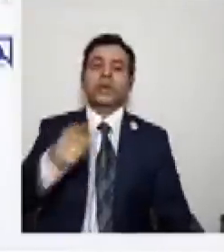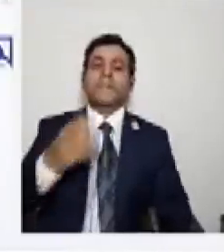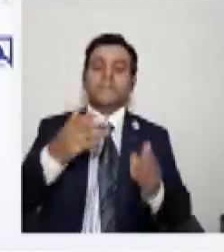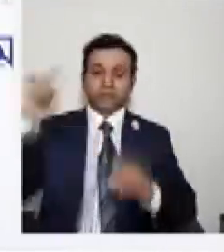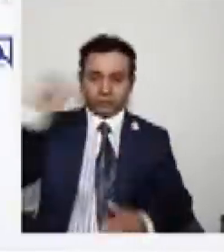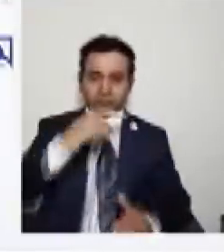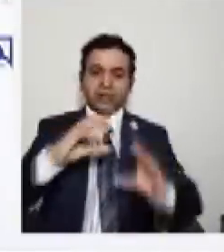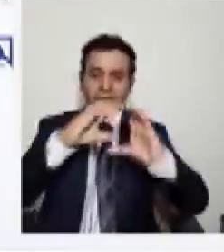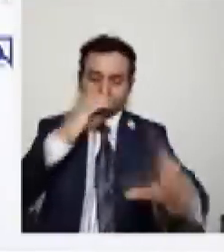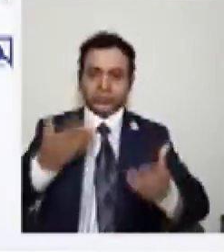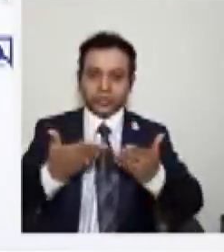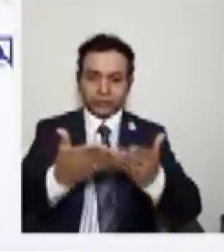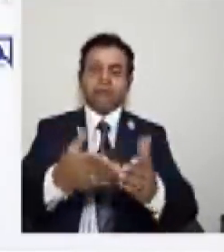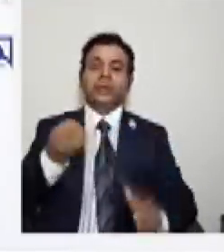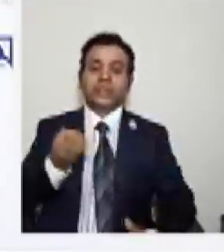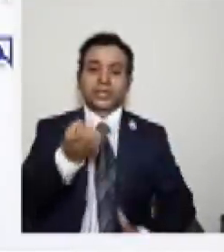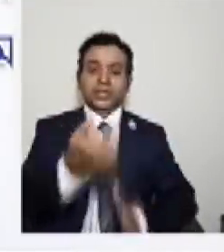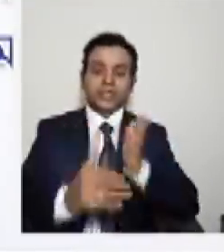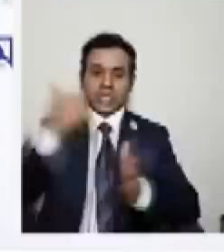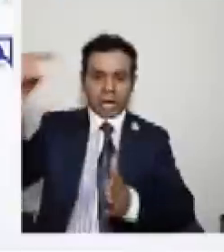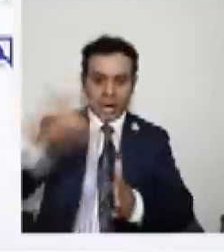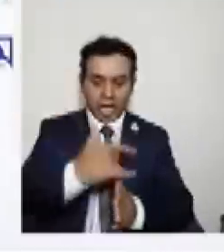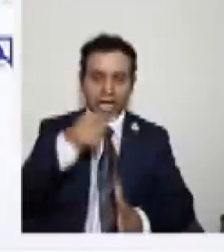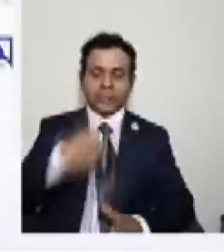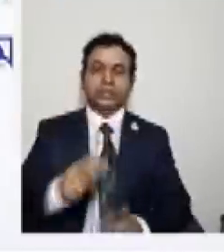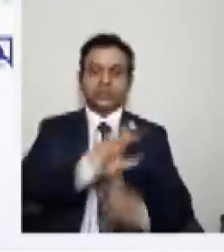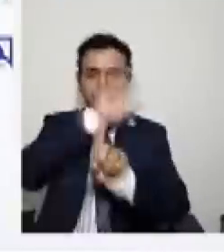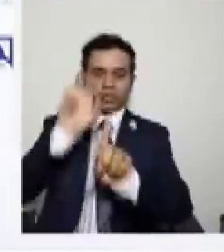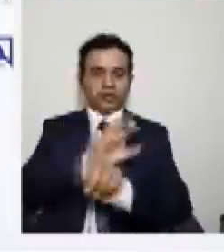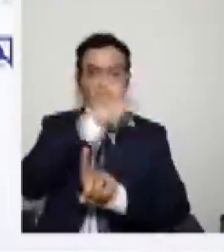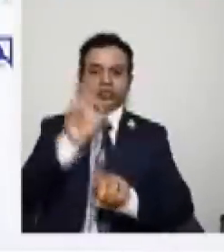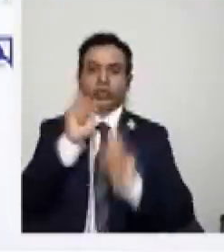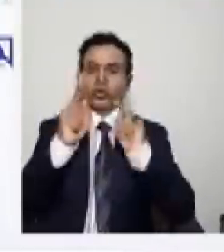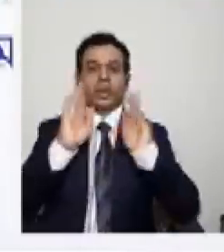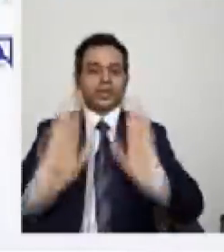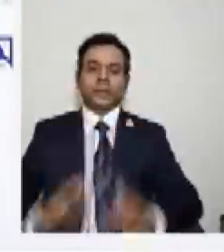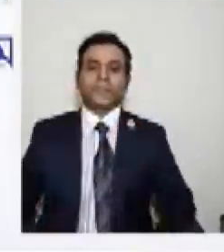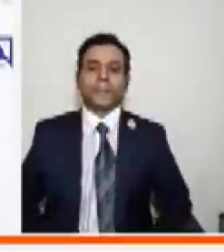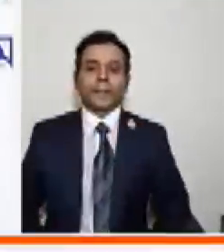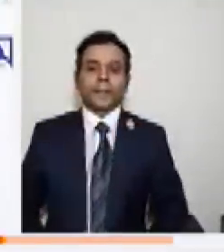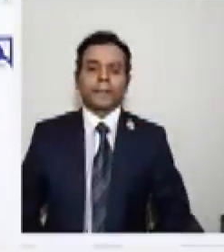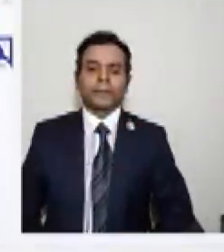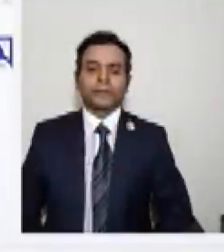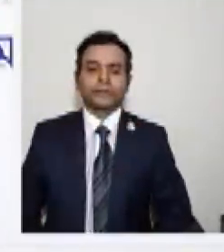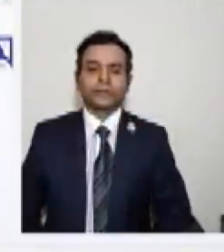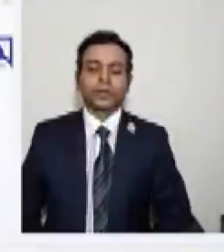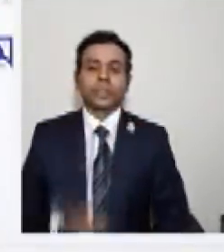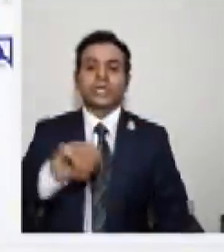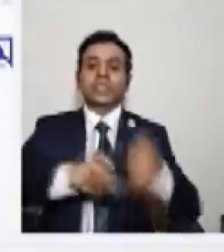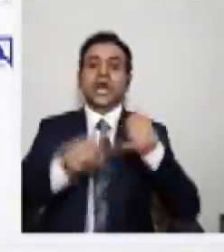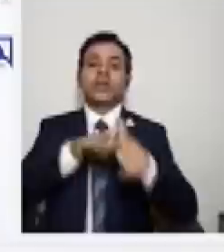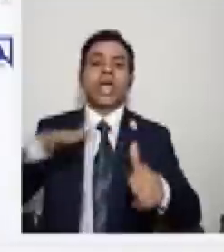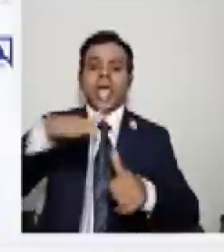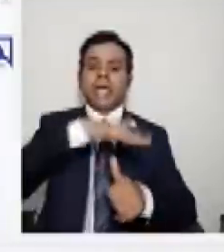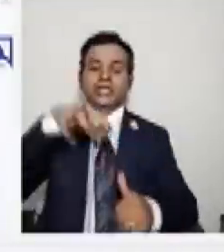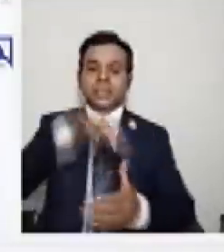হয়েছে 7,25,323 জন। ক্যান্টনমেন্ট রেল স্টেশন সহ 3টি আন্তর্জাতিক বিমানবন্দর, স্থলবন্দর এবং